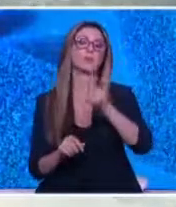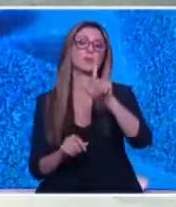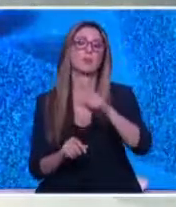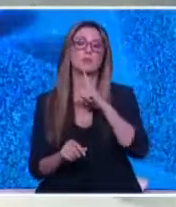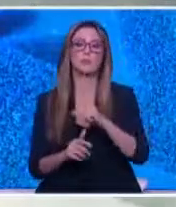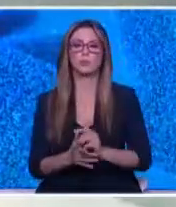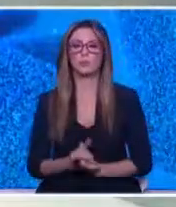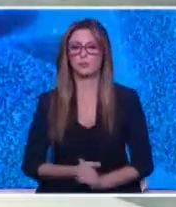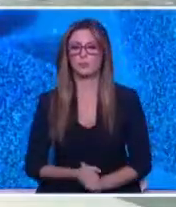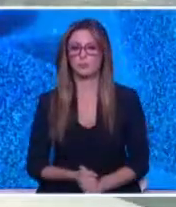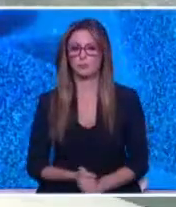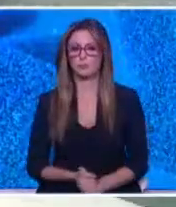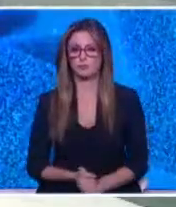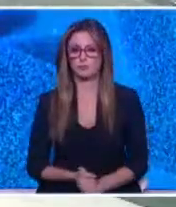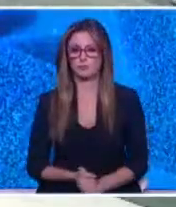istiyor.